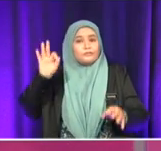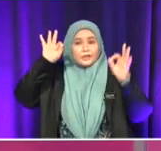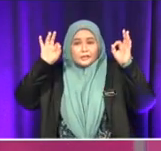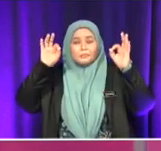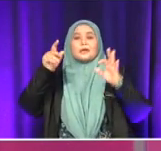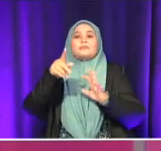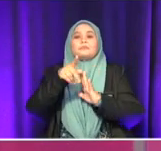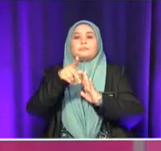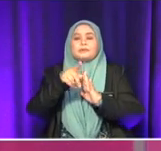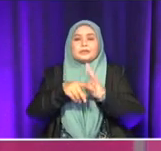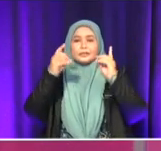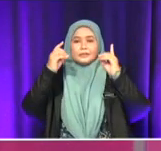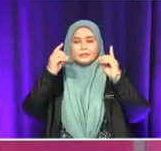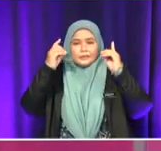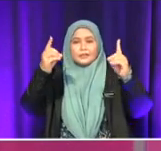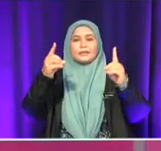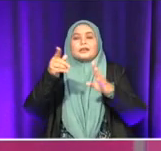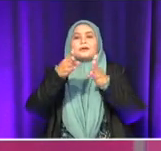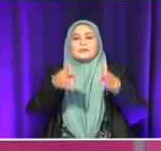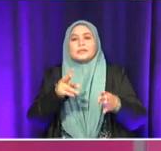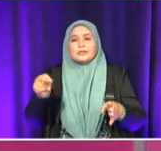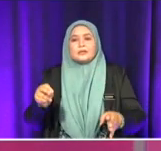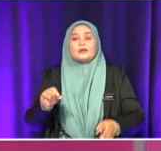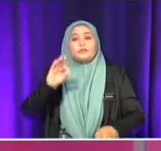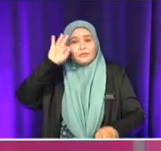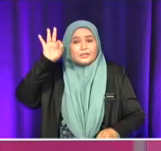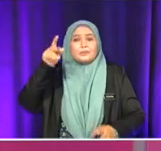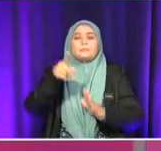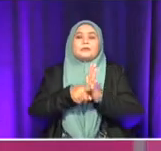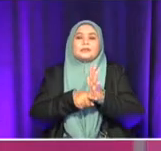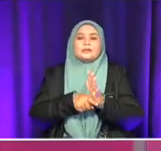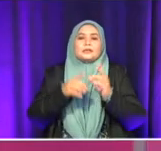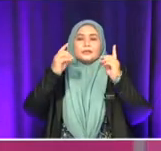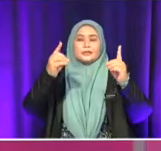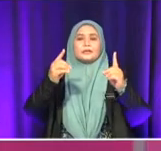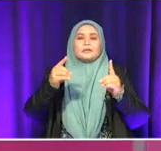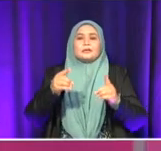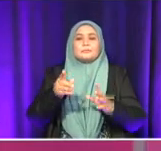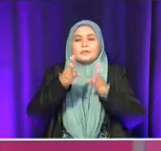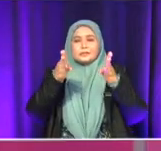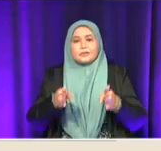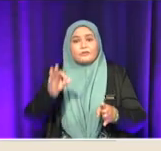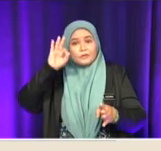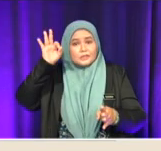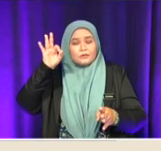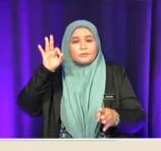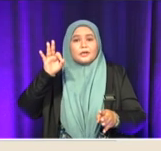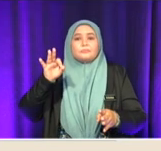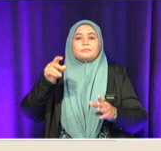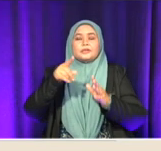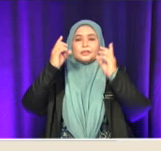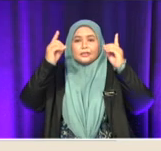kebangsaan Oke falsafah pendidikan kebangsaannya asalnya sebenarnya adalah falsafah pendidikan negara